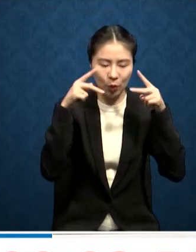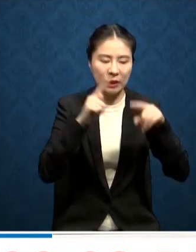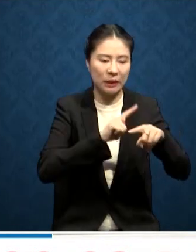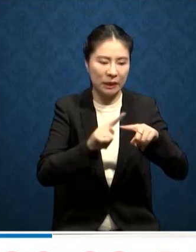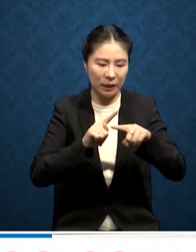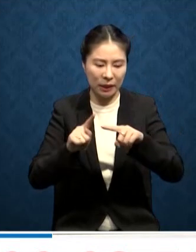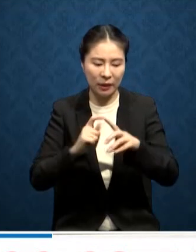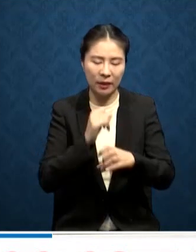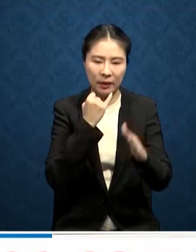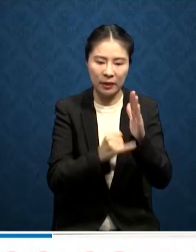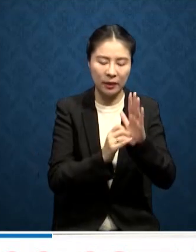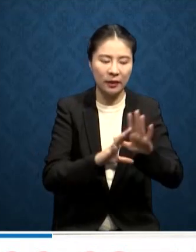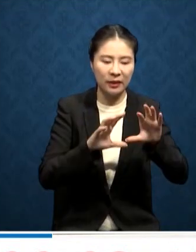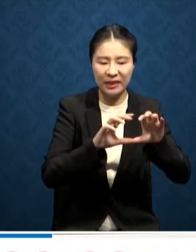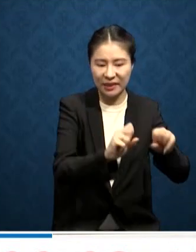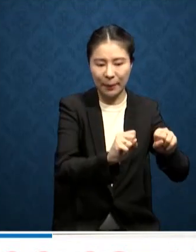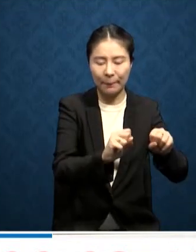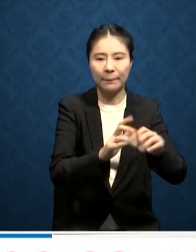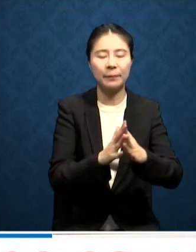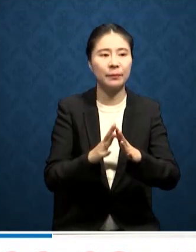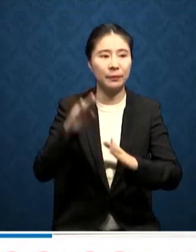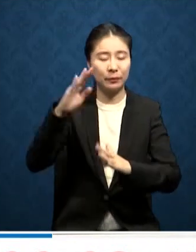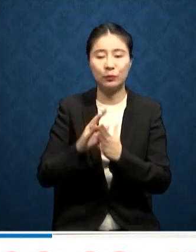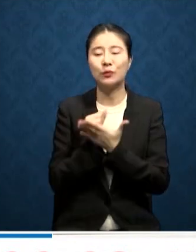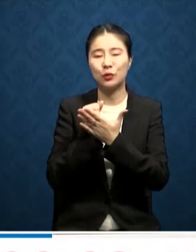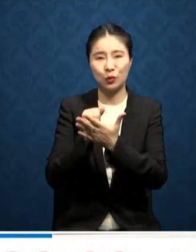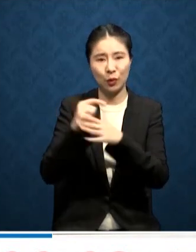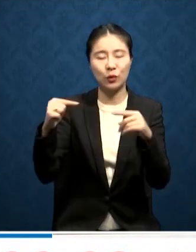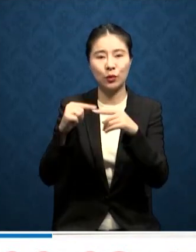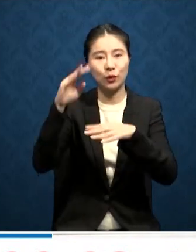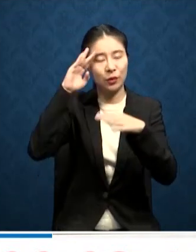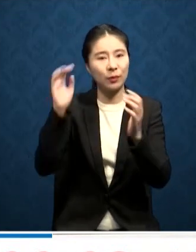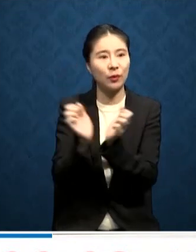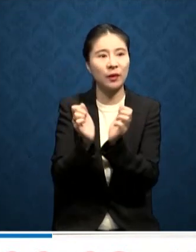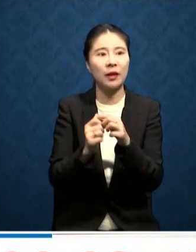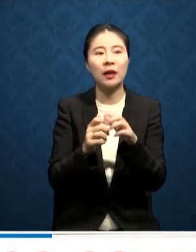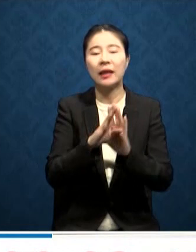ป็นโต้โผใหญ่ให้ตำรวจด้วยก็ได้ถ้ากฎหมายไม่มีขัดข้องตรงไหนผมคิดว่า